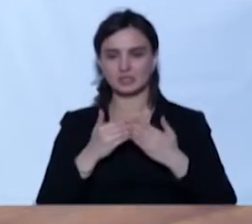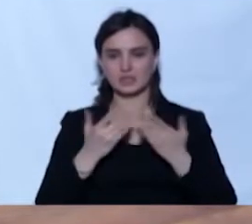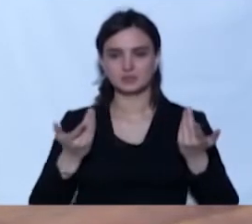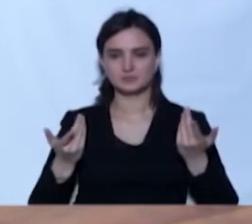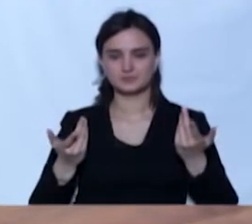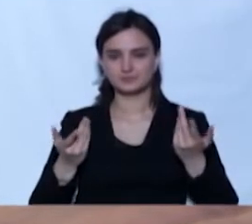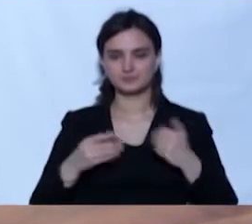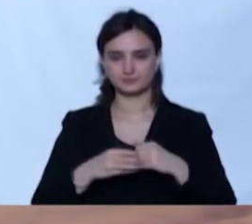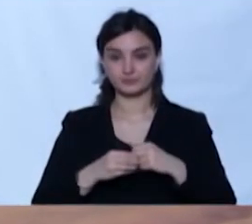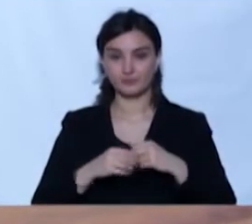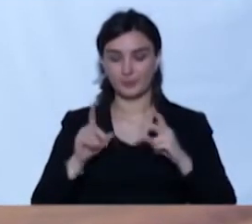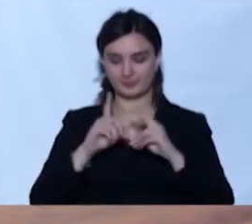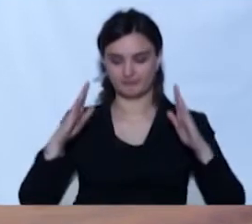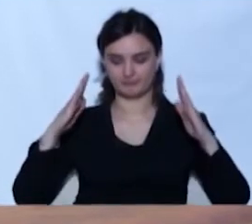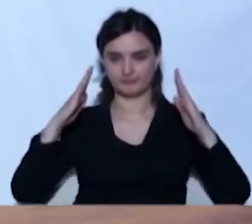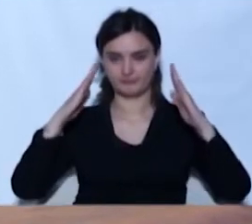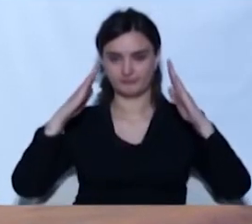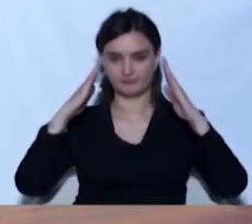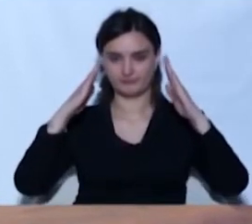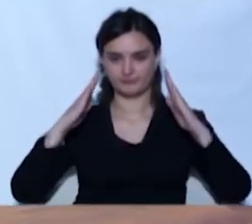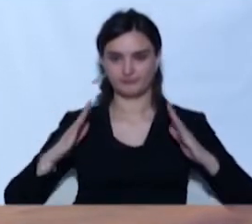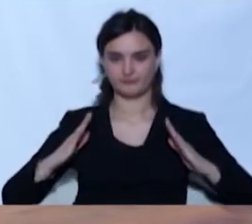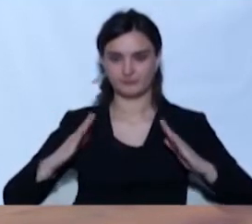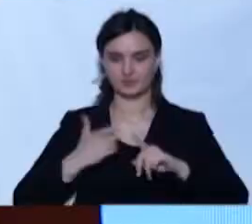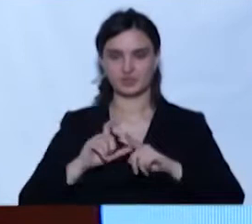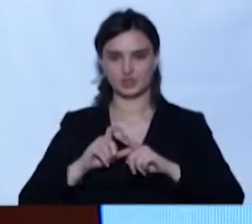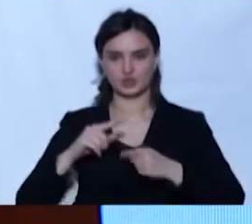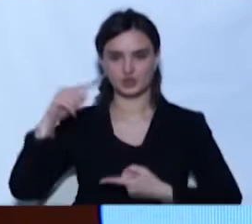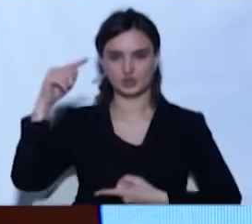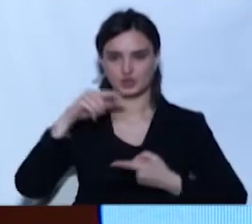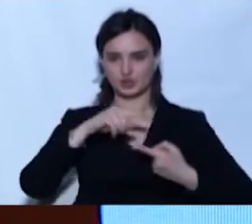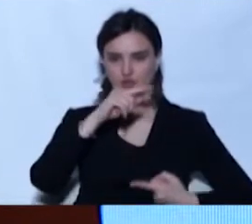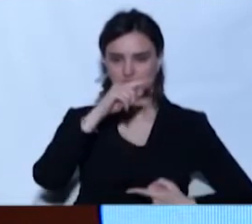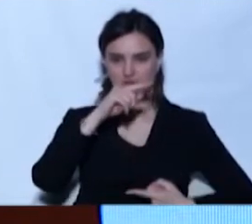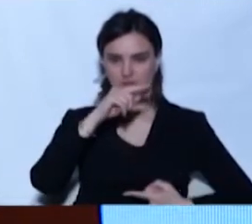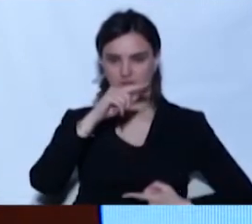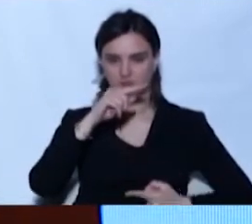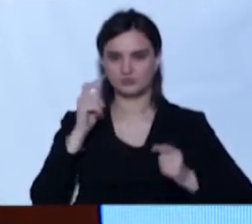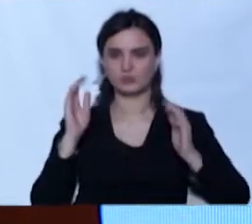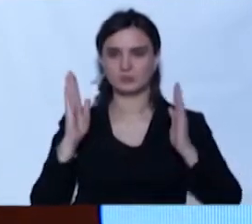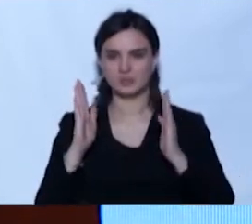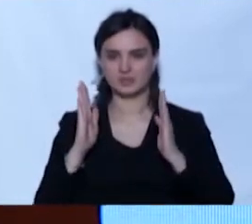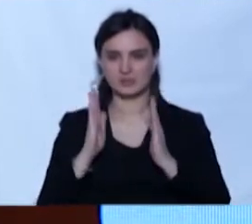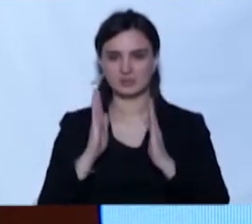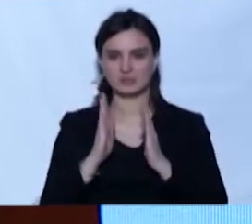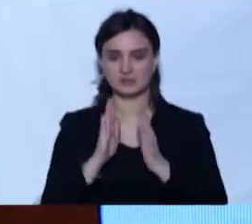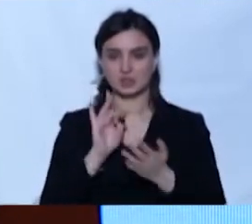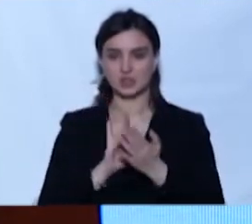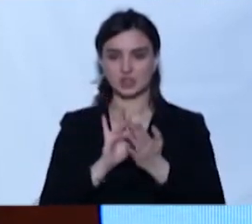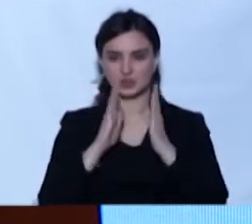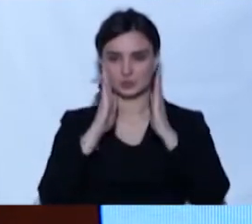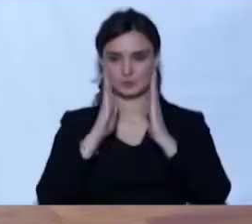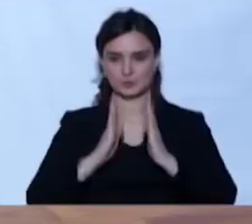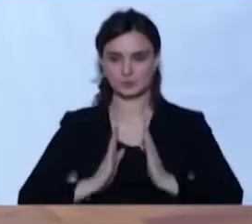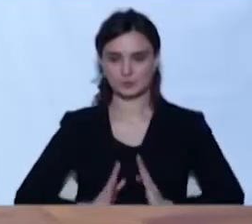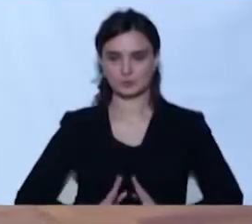კიდურა სვეტების დახრისა საკმაოდ დიდია. შემდეგის ნაკლები, კიდევ ნაკლები და უკვე ცენტრში მდგომი სვეტები არის აბსოლუტურად